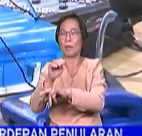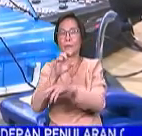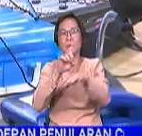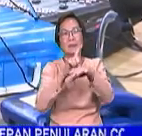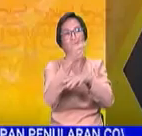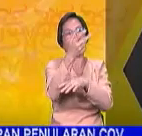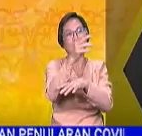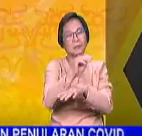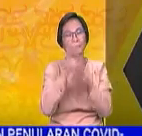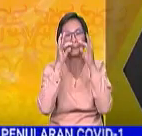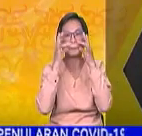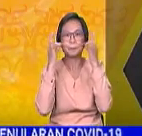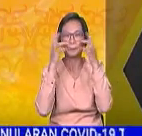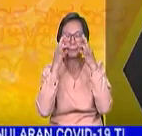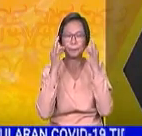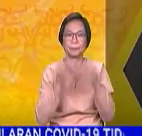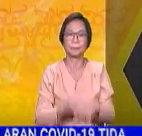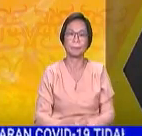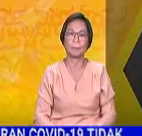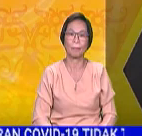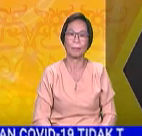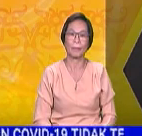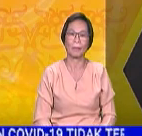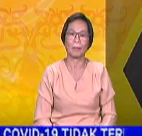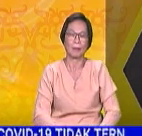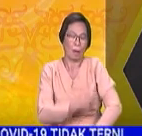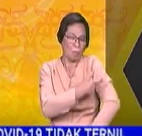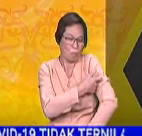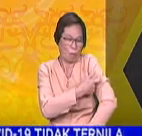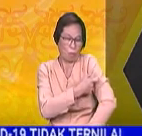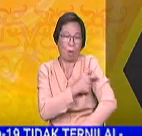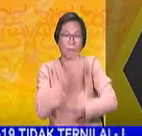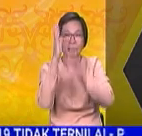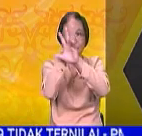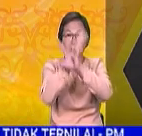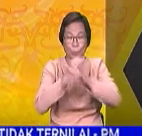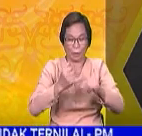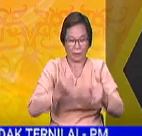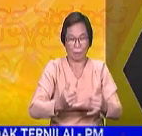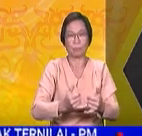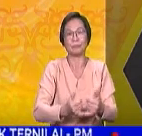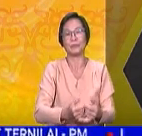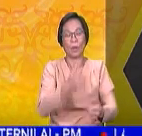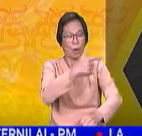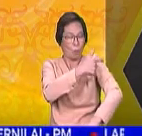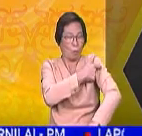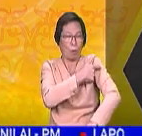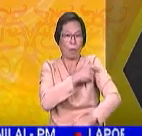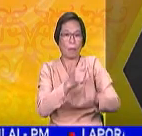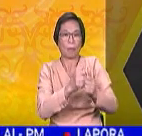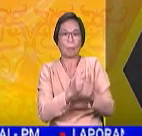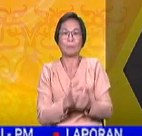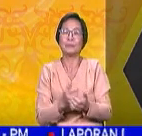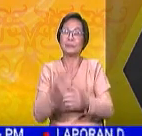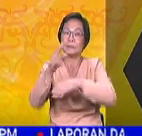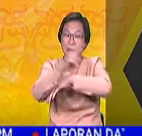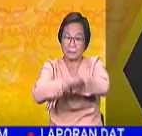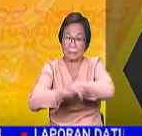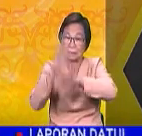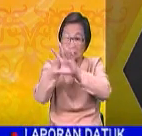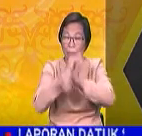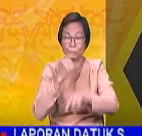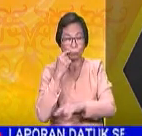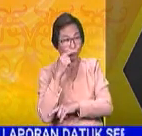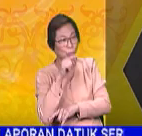kucing Hai perkembangan vaksinasi this Rawa usaha vaksinasi besar-besaran di negeri ini